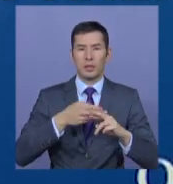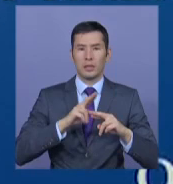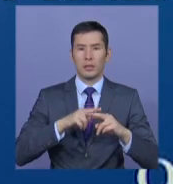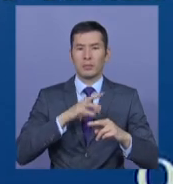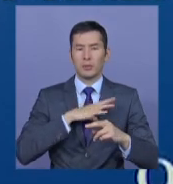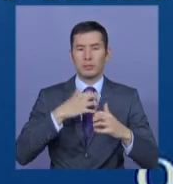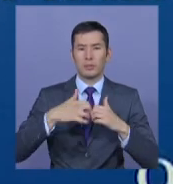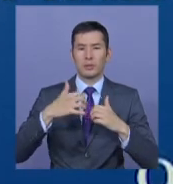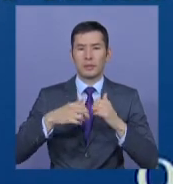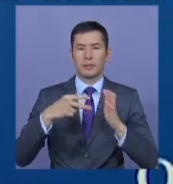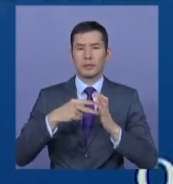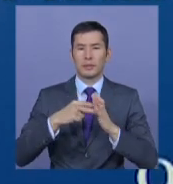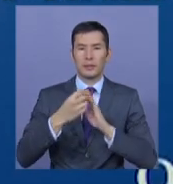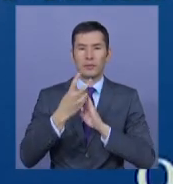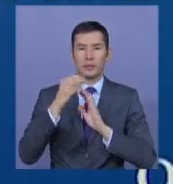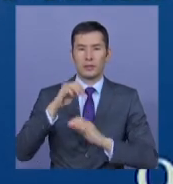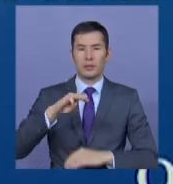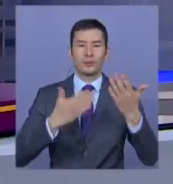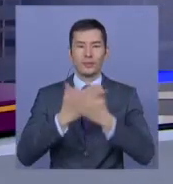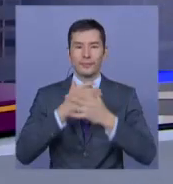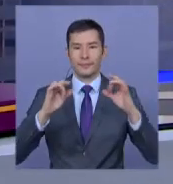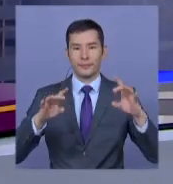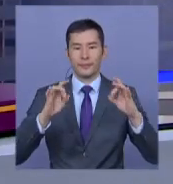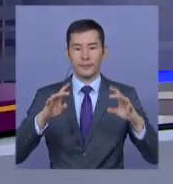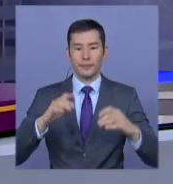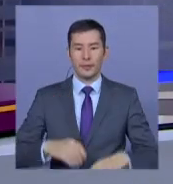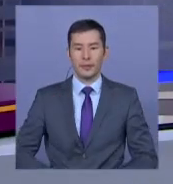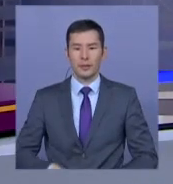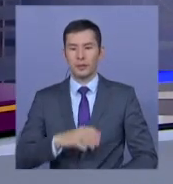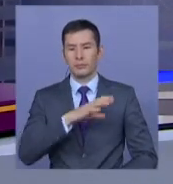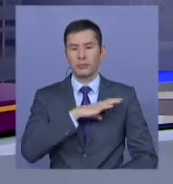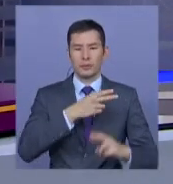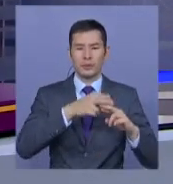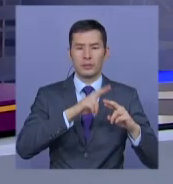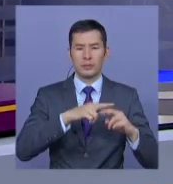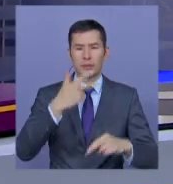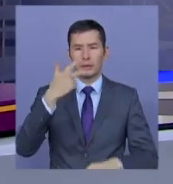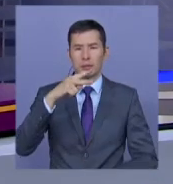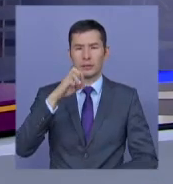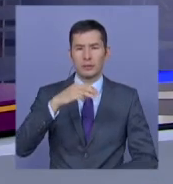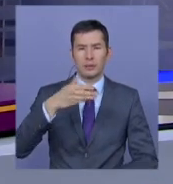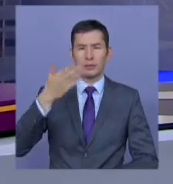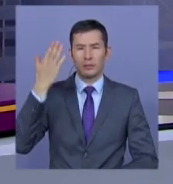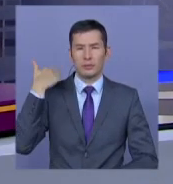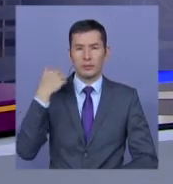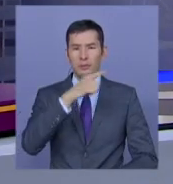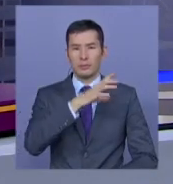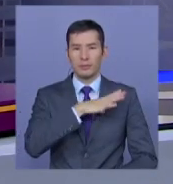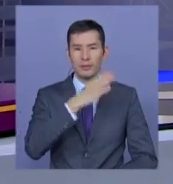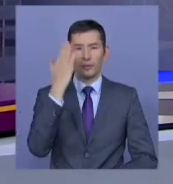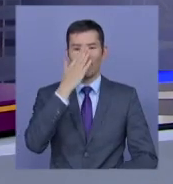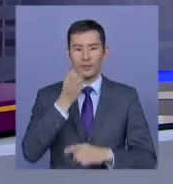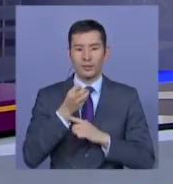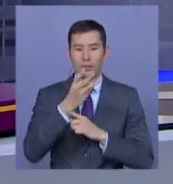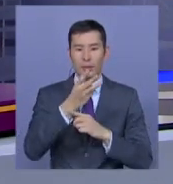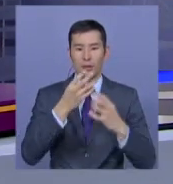алмағанда орташа бағасы 12000 теңге. Қаңырап қалған ғимарат. Осыдан 30 жыл бұрын кинотеатр болған Алматыдағы